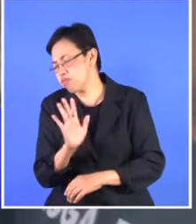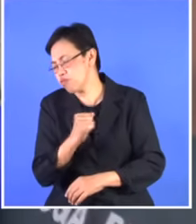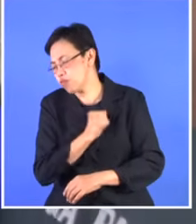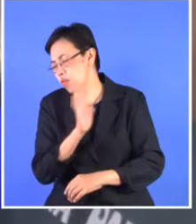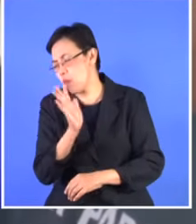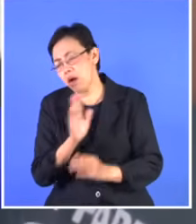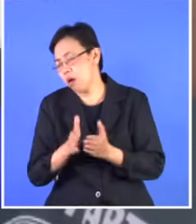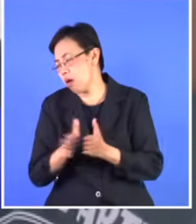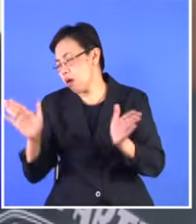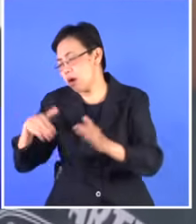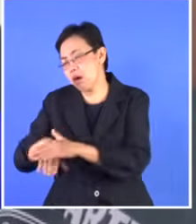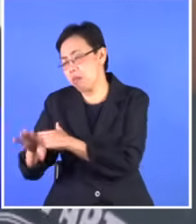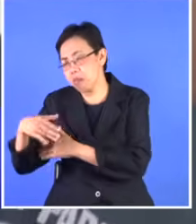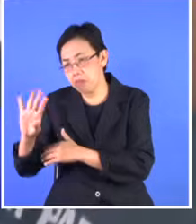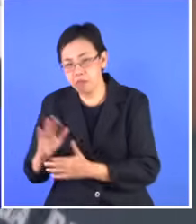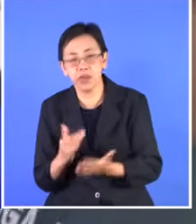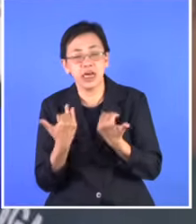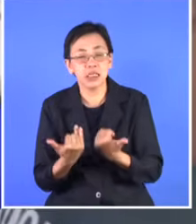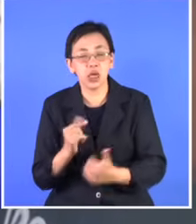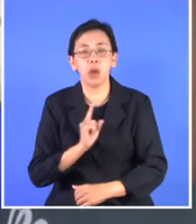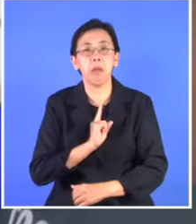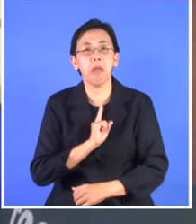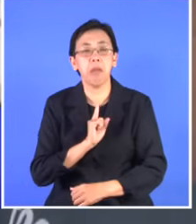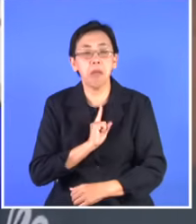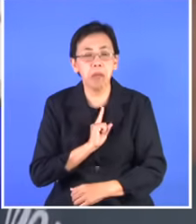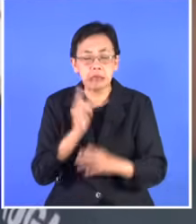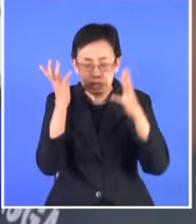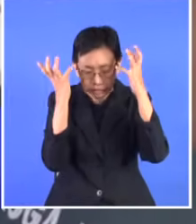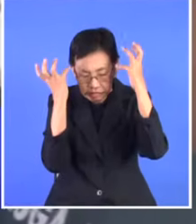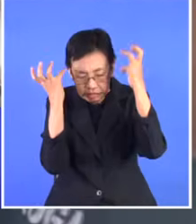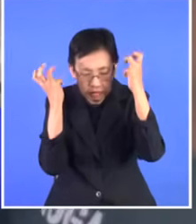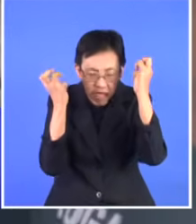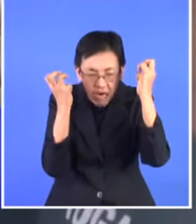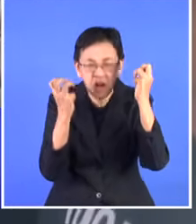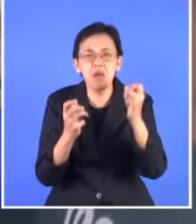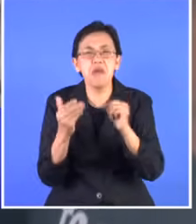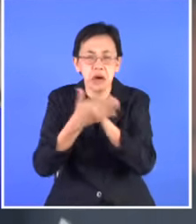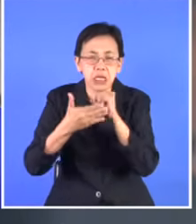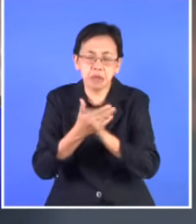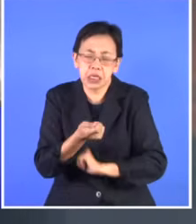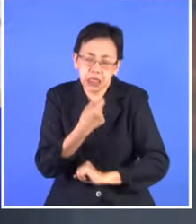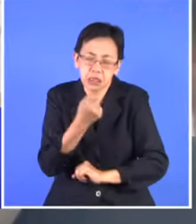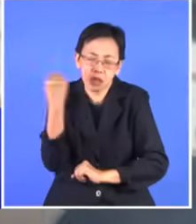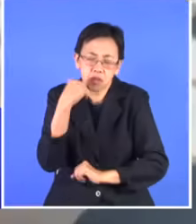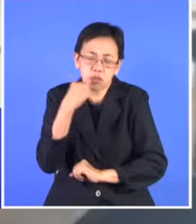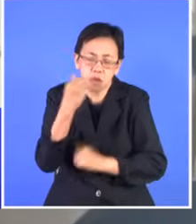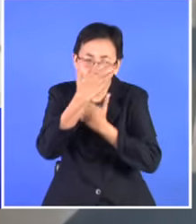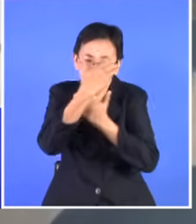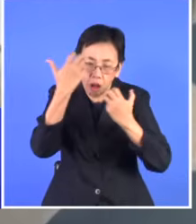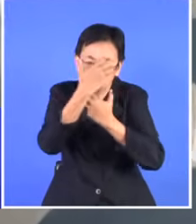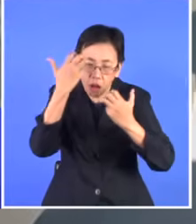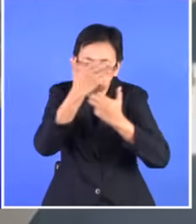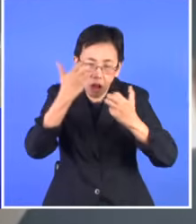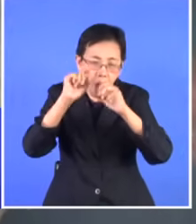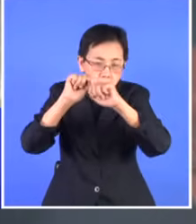ราหนีกันไปนะคะตอนนี้อยู่ตัวคนเดียวมันเครียดยิ่งเครียดก็ยิ่งเสพหนักขึ้นจนเกิดอาการหลอนรายวันค่ะ